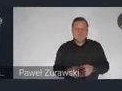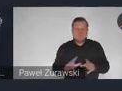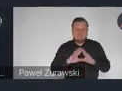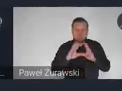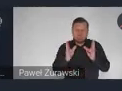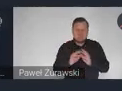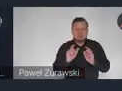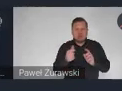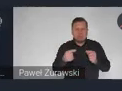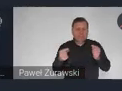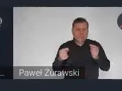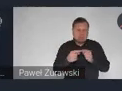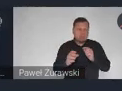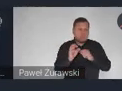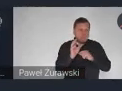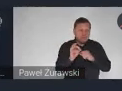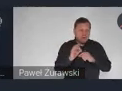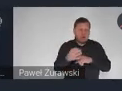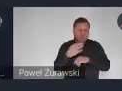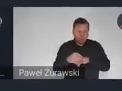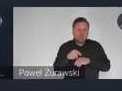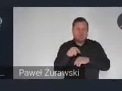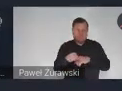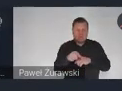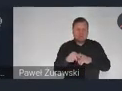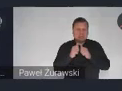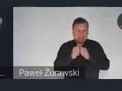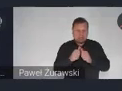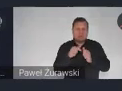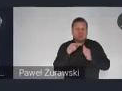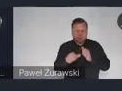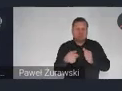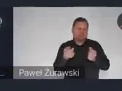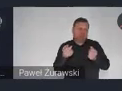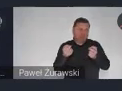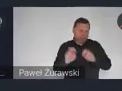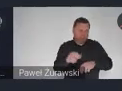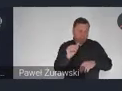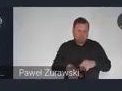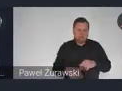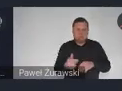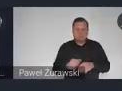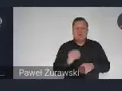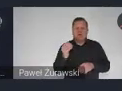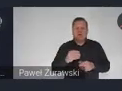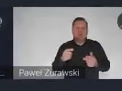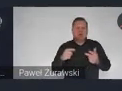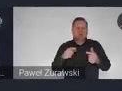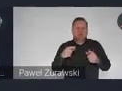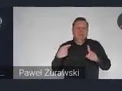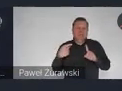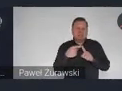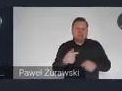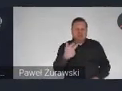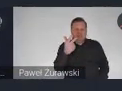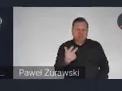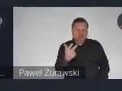służyło realizacji tego zadania Mamy również priorytet trzeci który